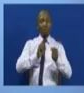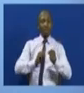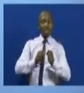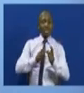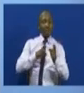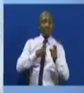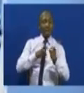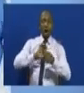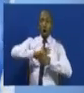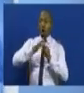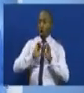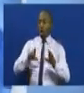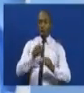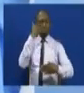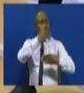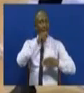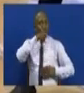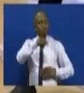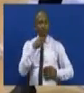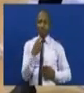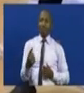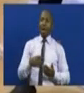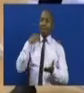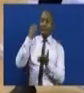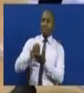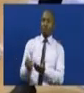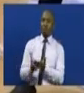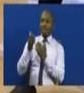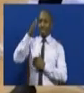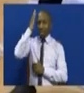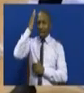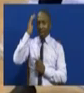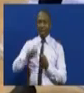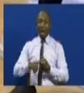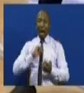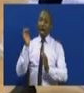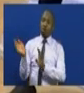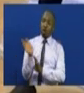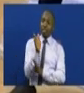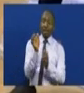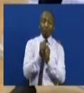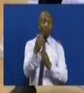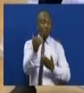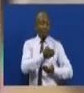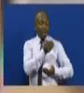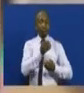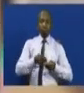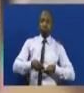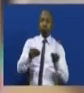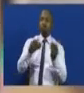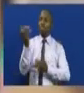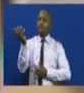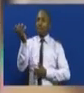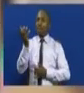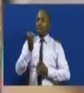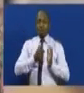huyo nguli wa muziki wa kizazi kipya anasema yeye anaamua kuisaidia serikali na kurudisha kile anachokipata kwa jamii, na hapo ameonyesha kwa yeye ni